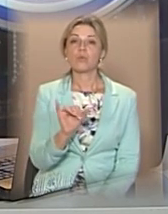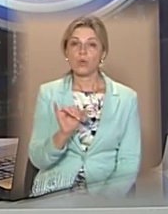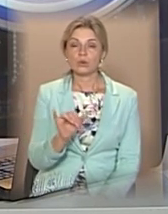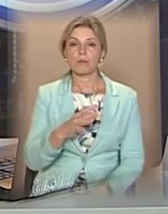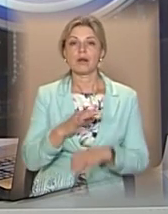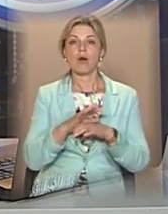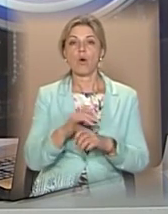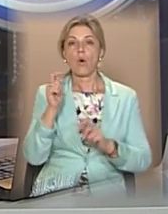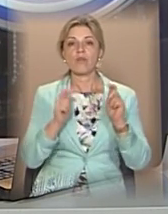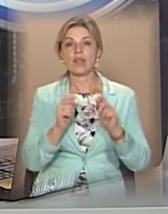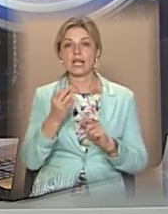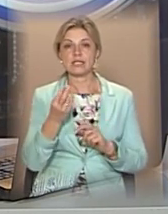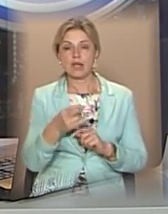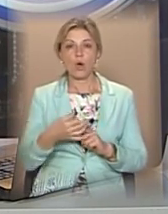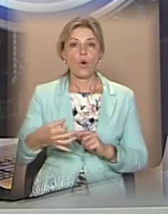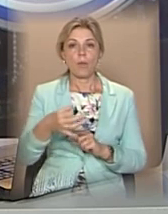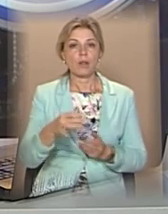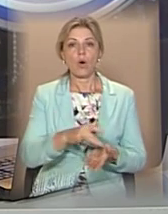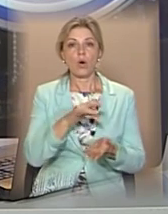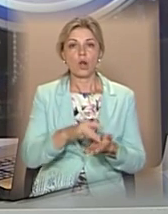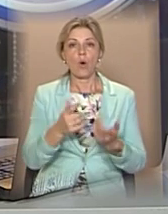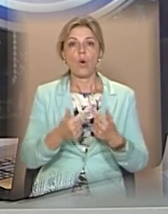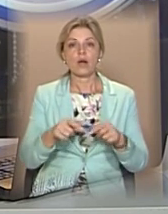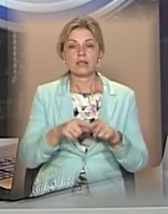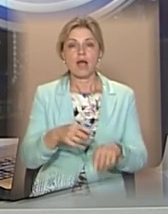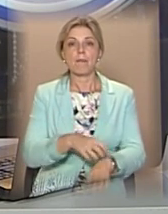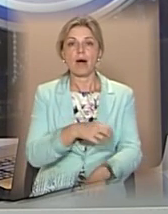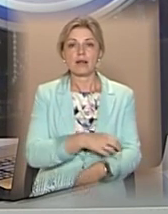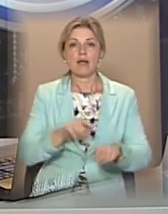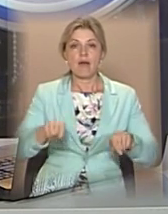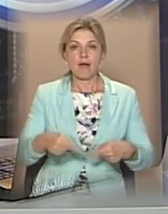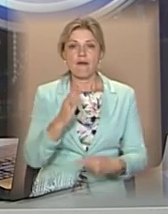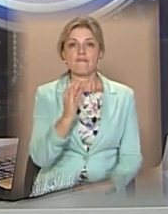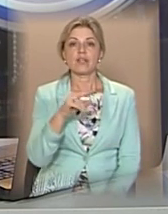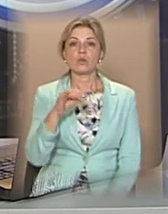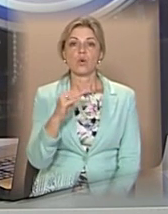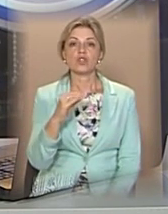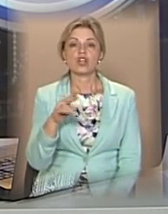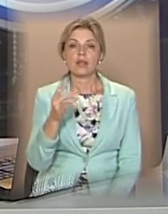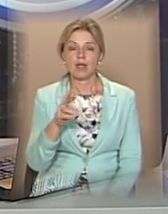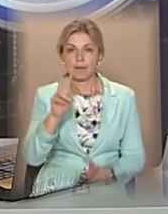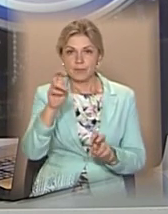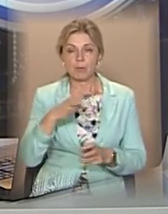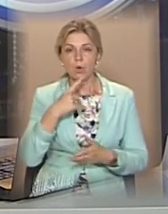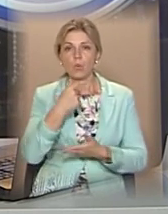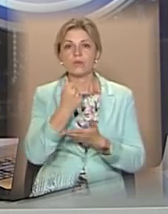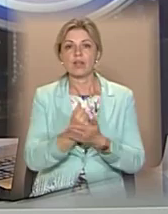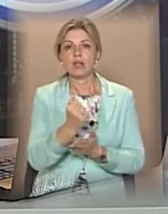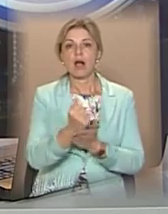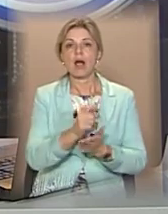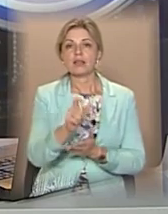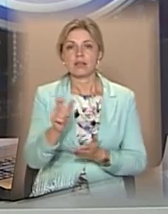відбулась конференція обласної та міської організації партії «Відродження». Учасники затверджували кандидатів на посади депутатів